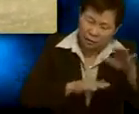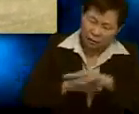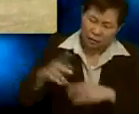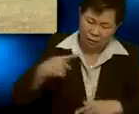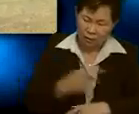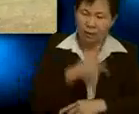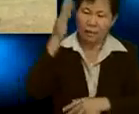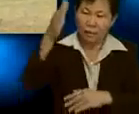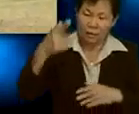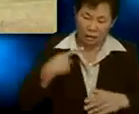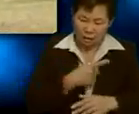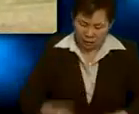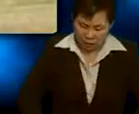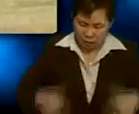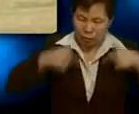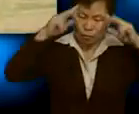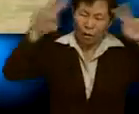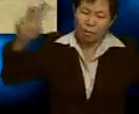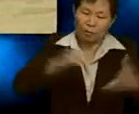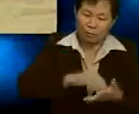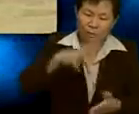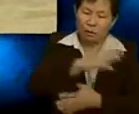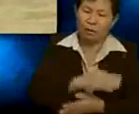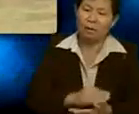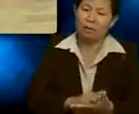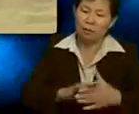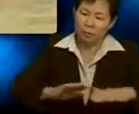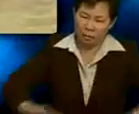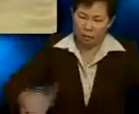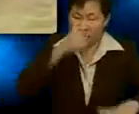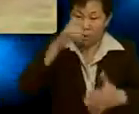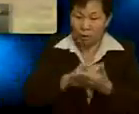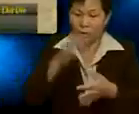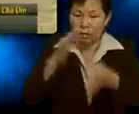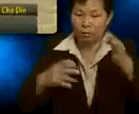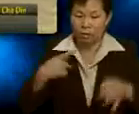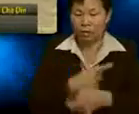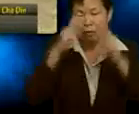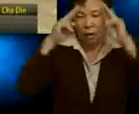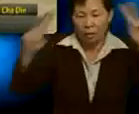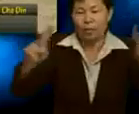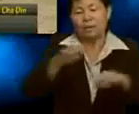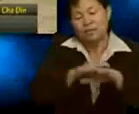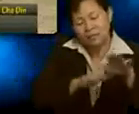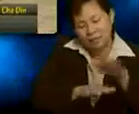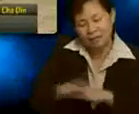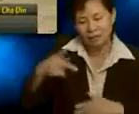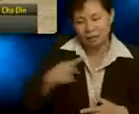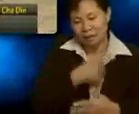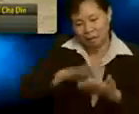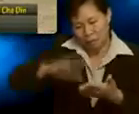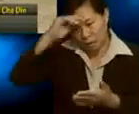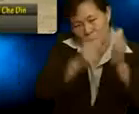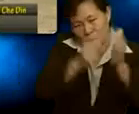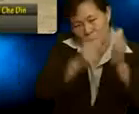kita supaya kita akan hidup aman, sejahtera dan makmur. Kerana itulah adik-adik, kalau kita nak aman, damai, selesa, kita belajar